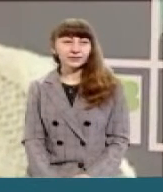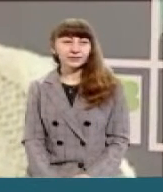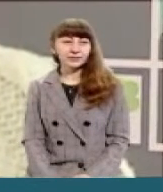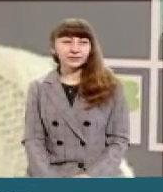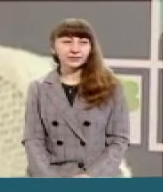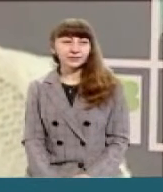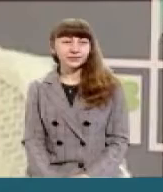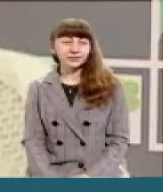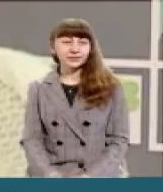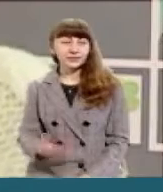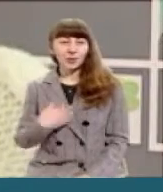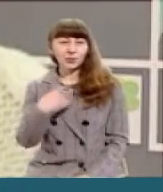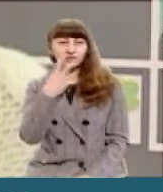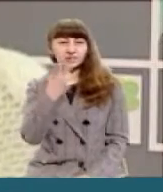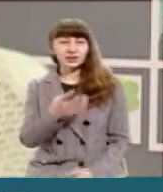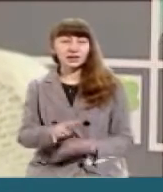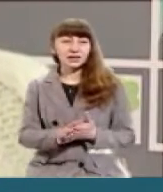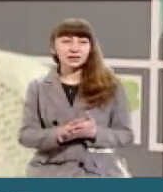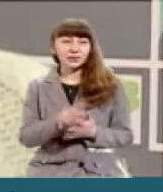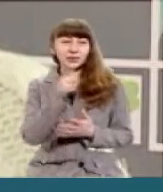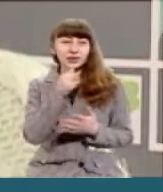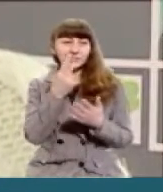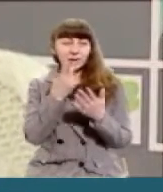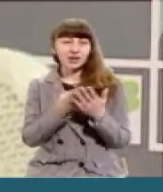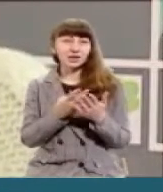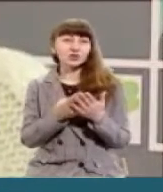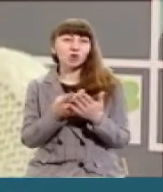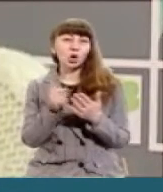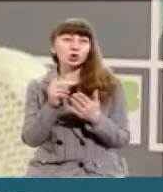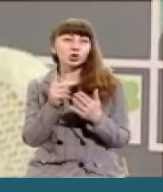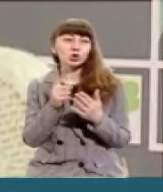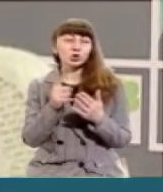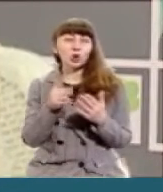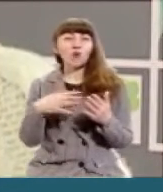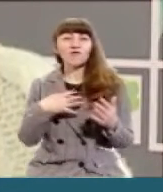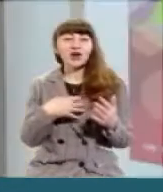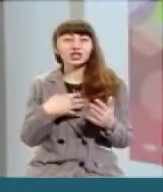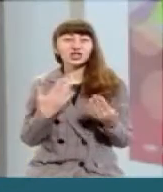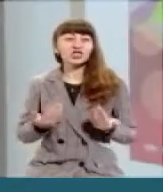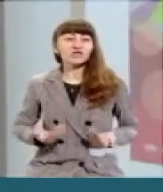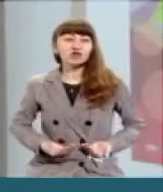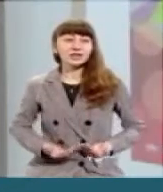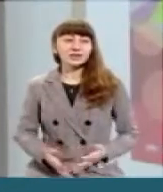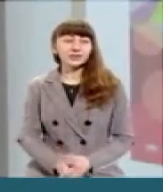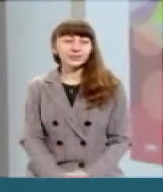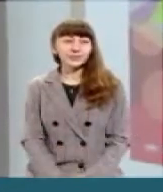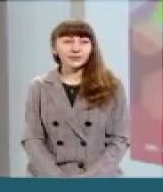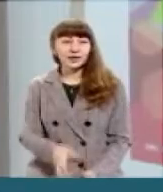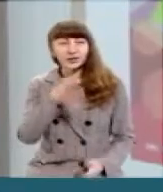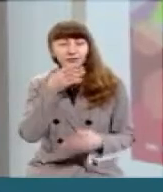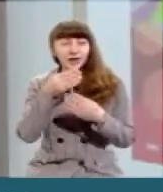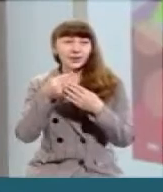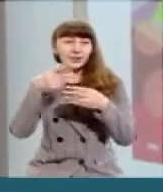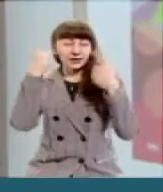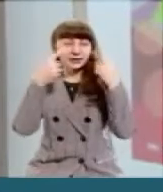Также, на мой взгляд, он здесь пытается показать, в чем заключается ценность жизни человеческой. Своими мыслями о творчестве